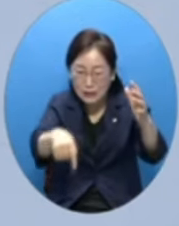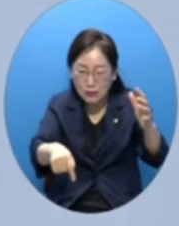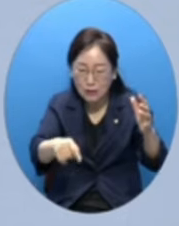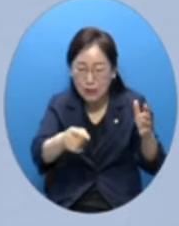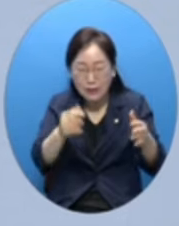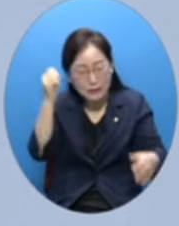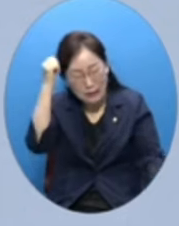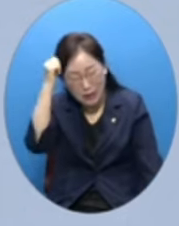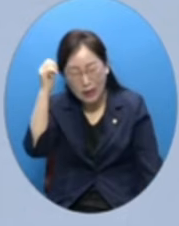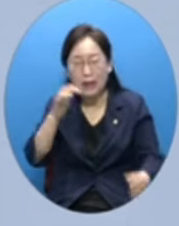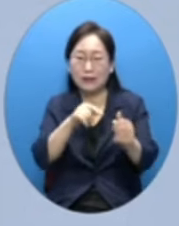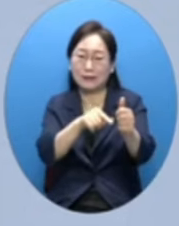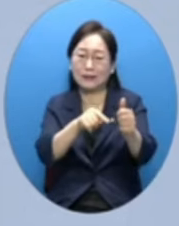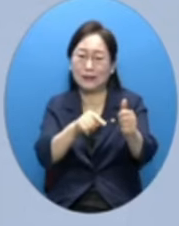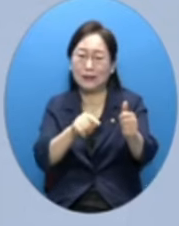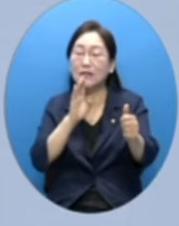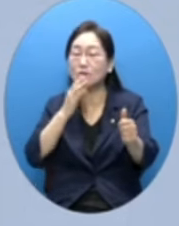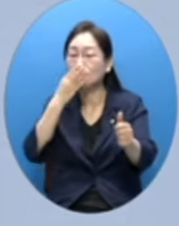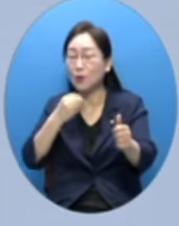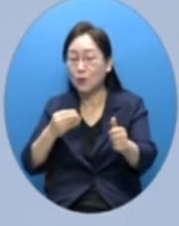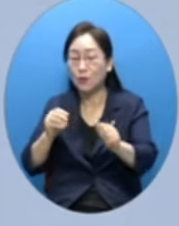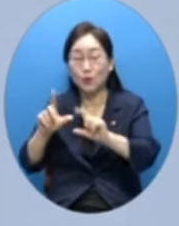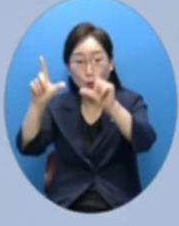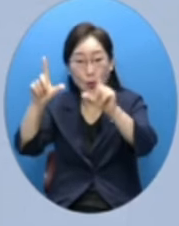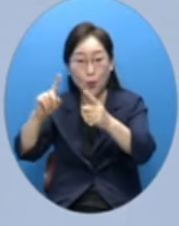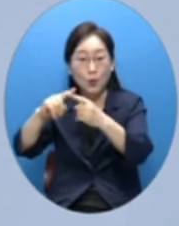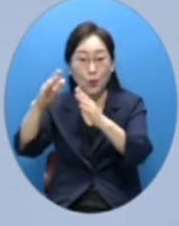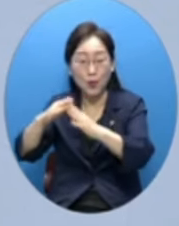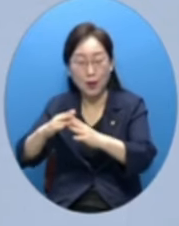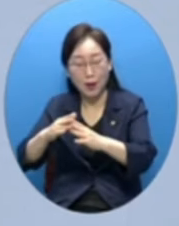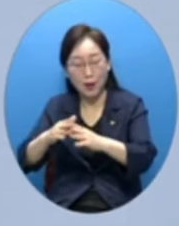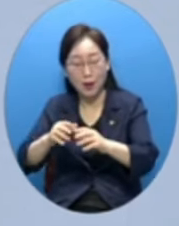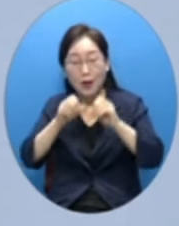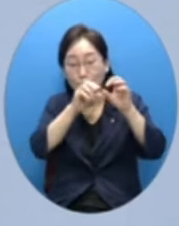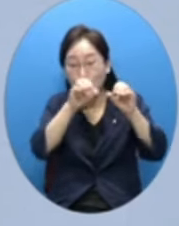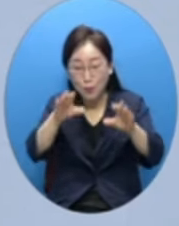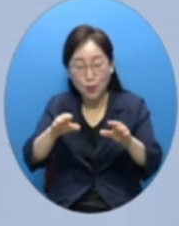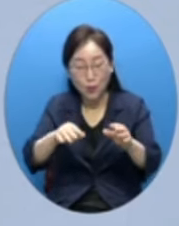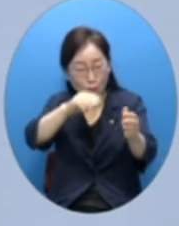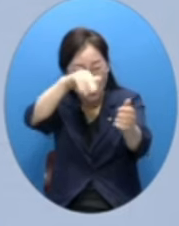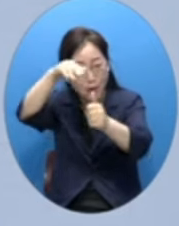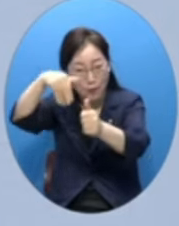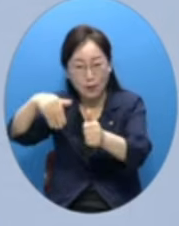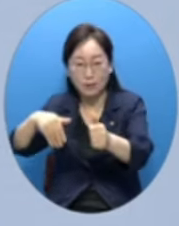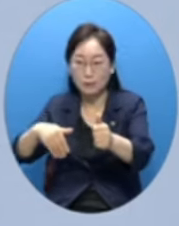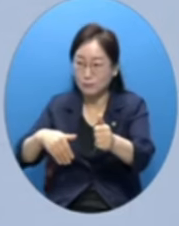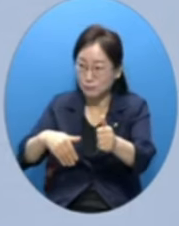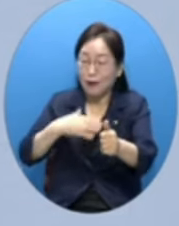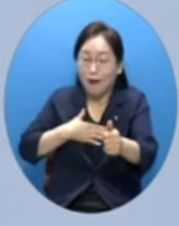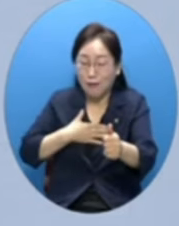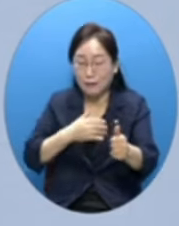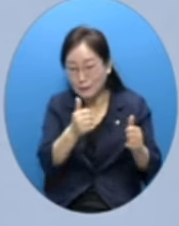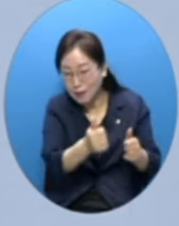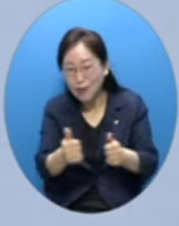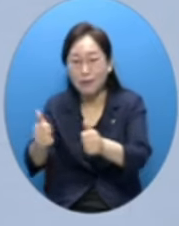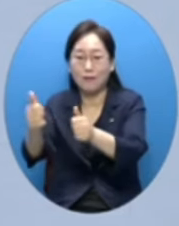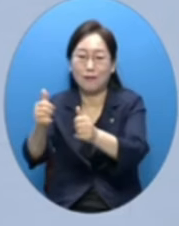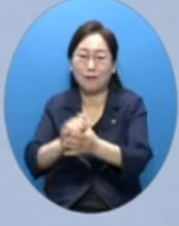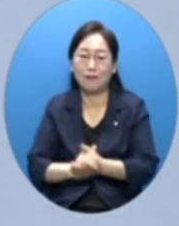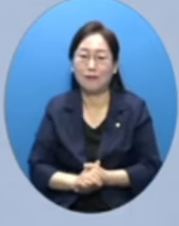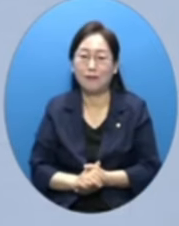있었습니다 수동교회 교인들이 나가서 보을 전하자 그가 교를 따라 나오기